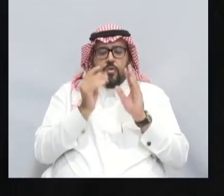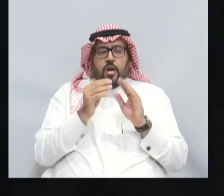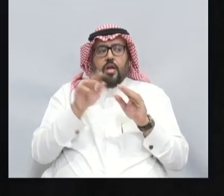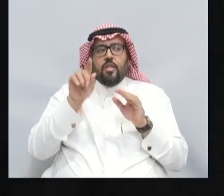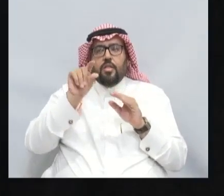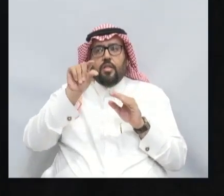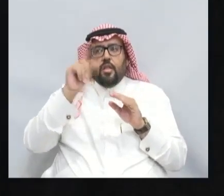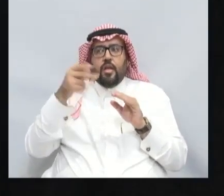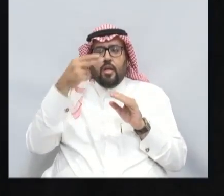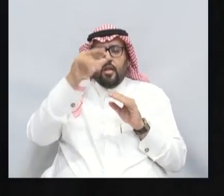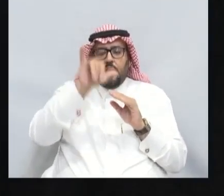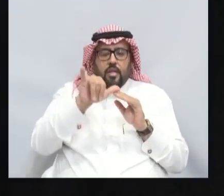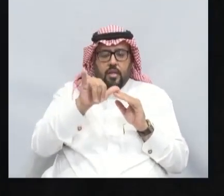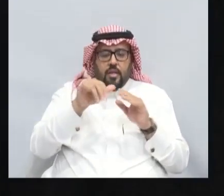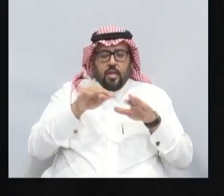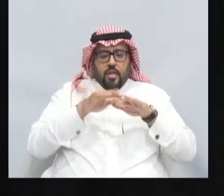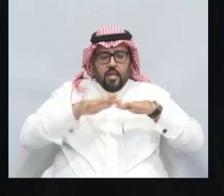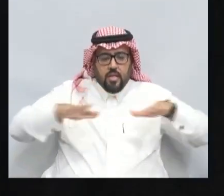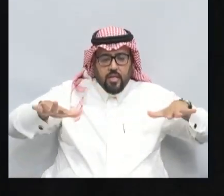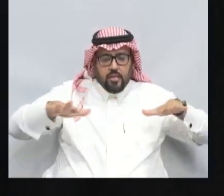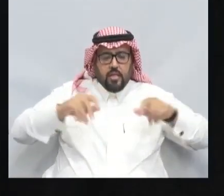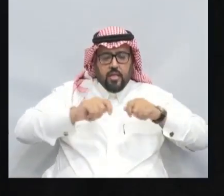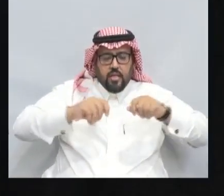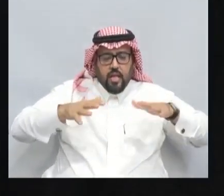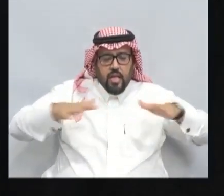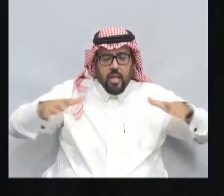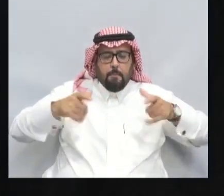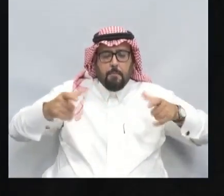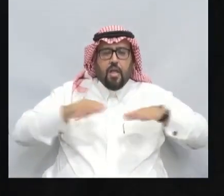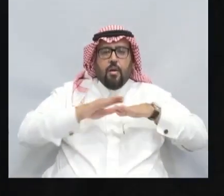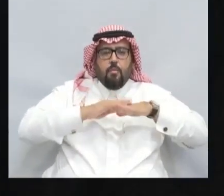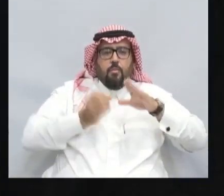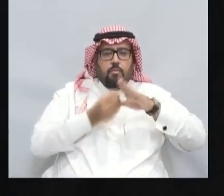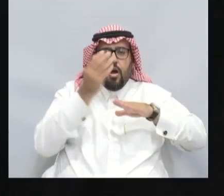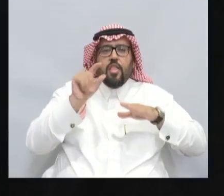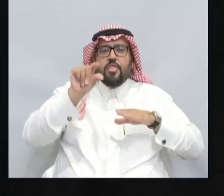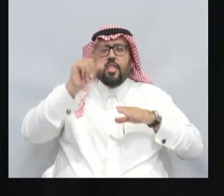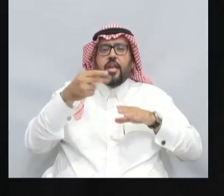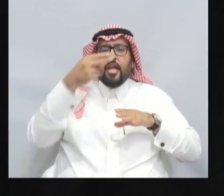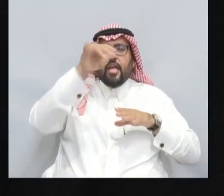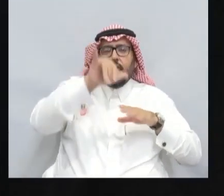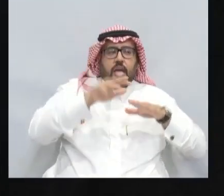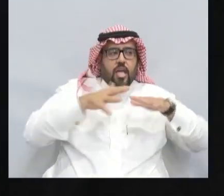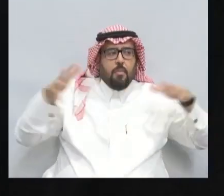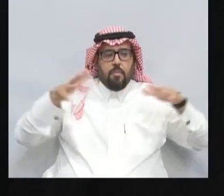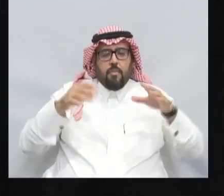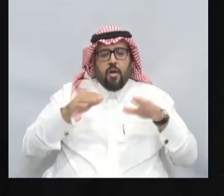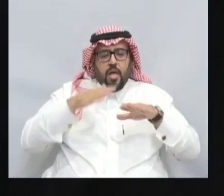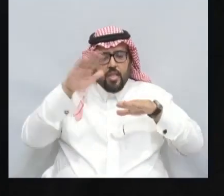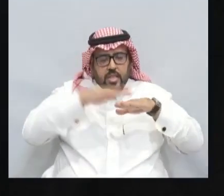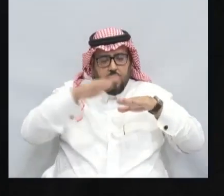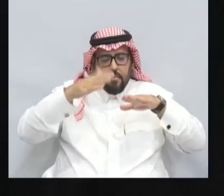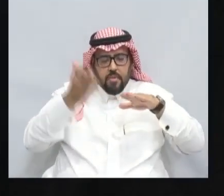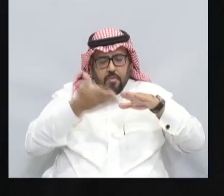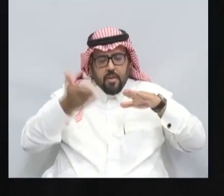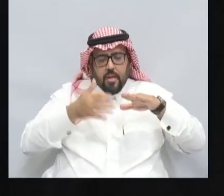درعي عبارة عن بركان كبير الحجم، عبارة عن طبقة من ماذا؟ يتكون من